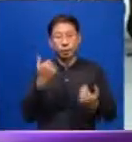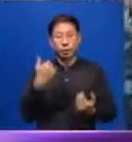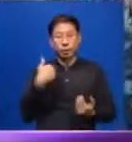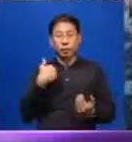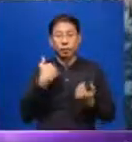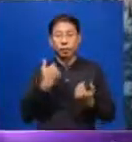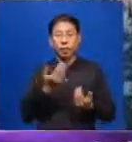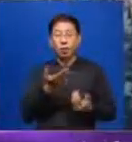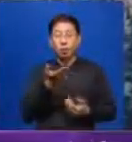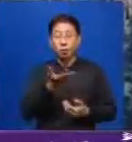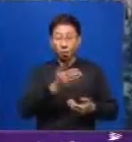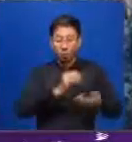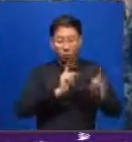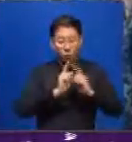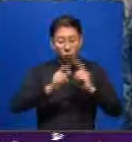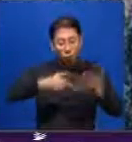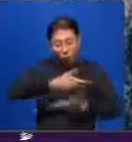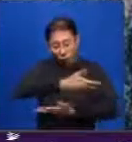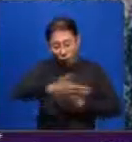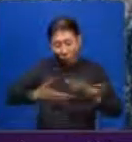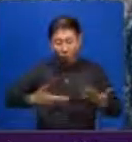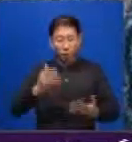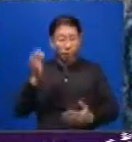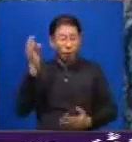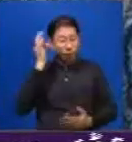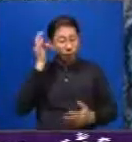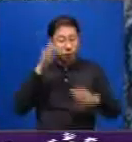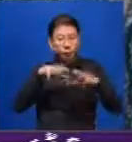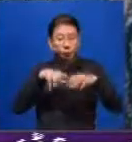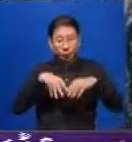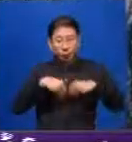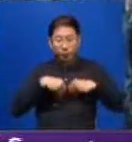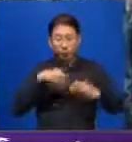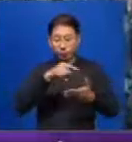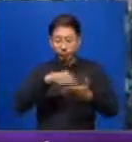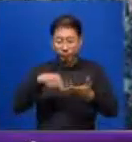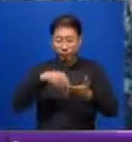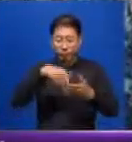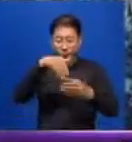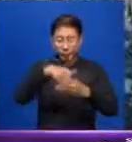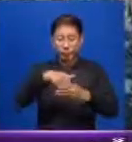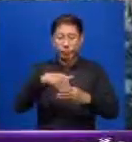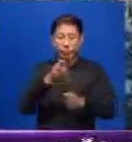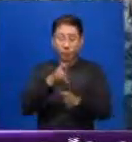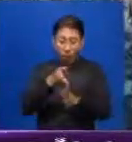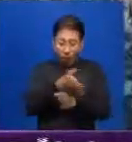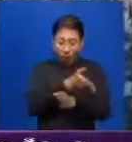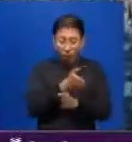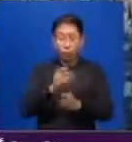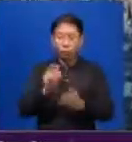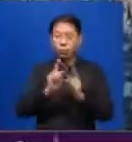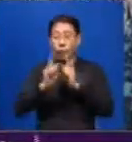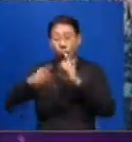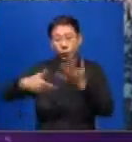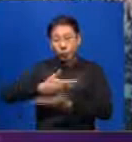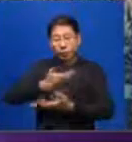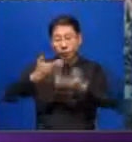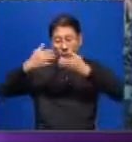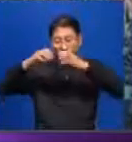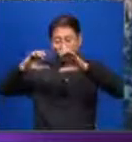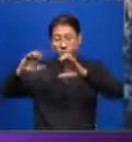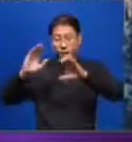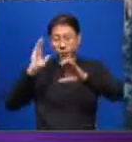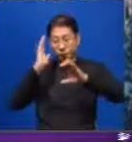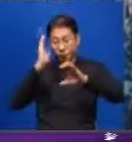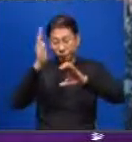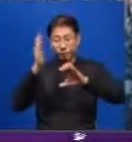ทุกภาคการเมืองเข้าร่วมหารือและรับฟังความคิดเห็นในการจัดการเลือกตั้งก่อนที่จะมีการหารือกับทางรัฐบาลต่อไป